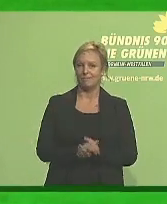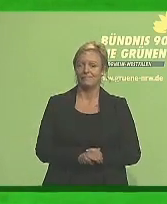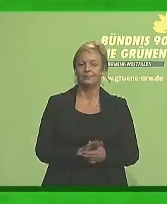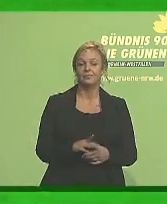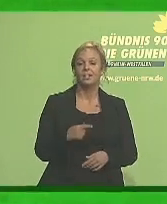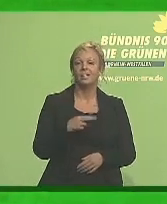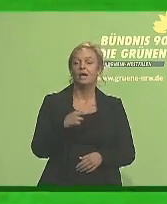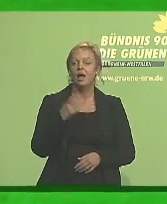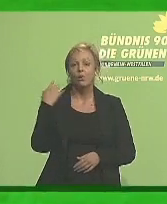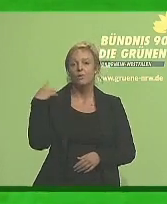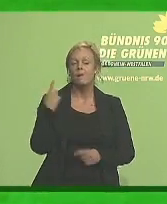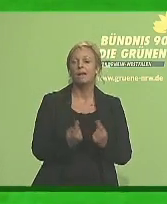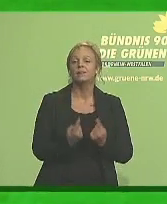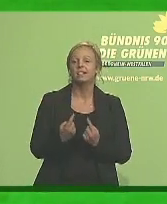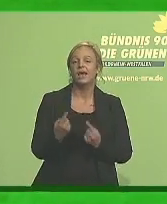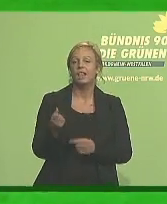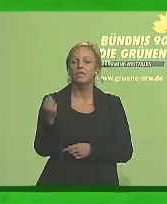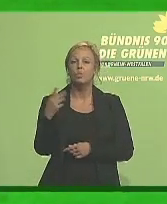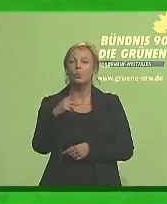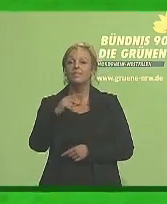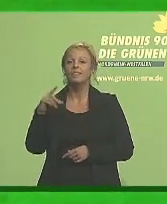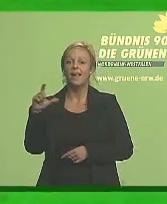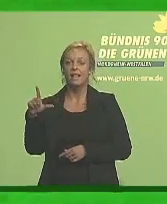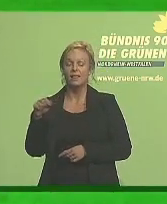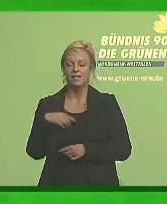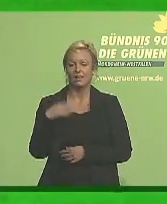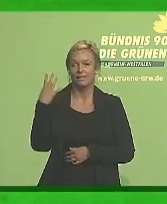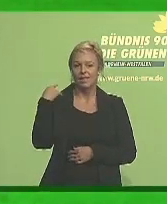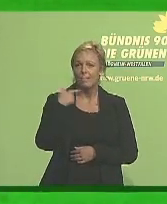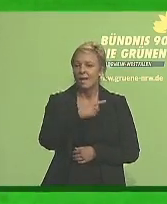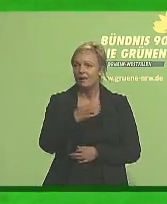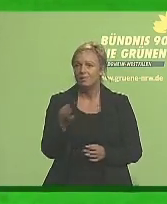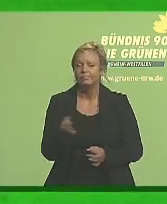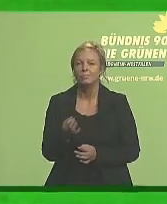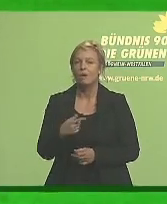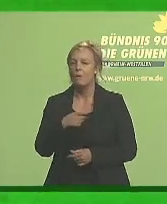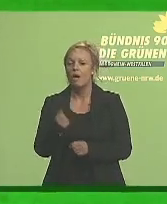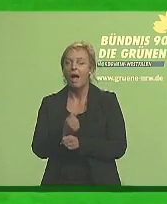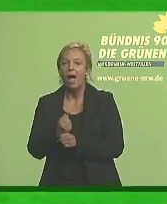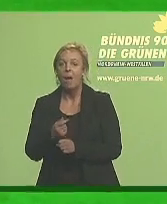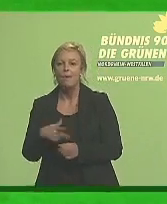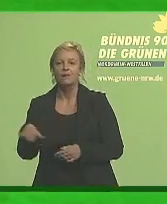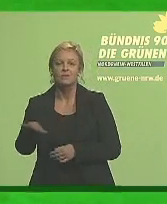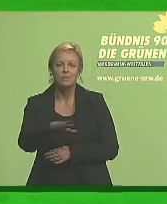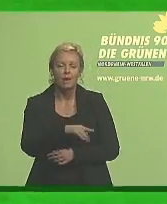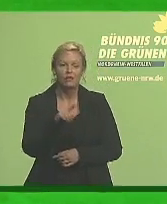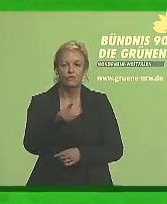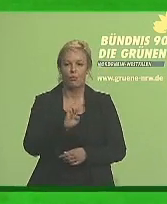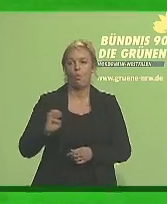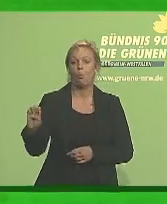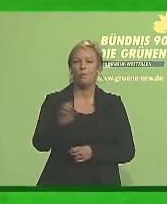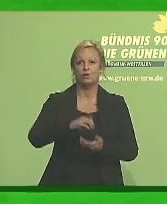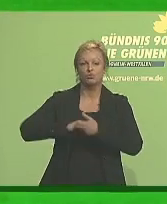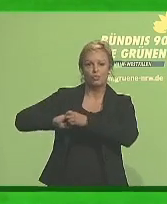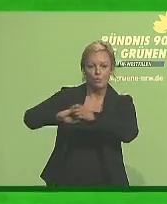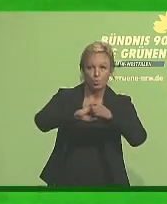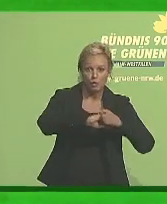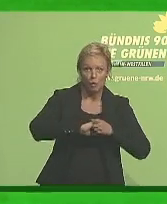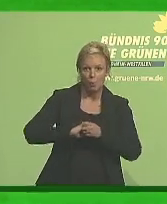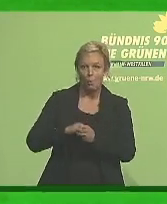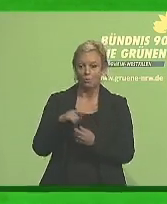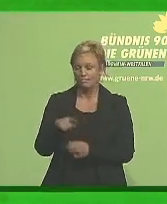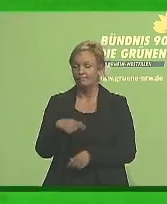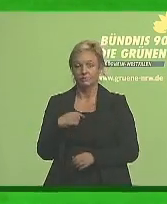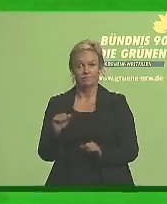als mögliche neue Arbeitsplätze für die Europäische Union im Zusammenhang mit Klimaschutz und Energiewende für Möglichkeit gehalten